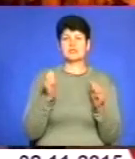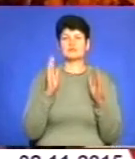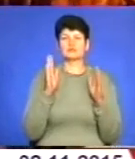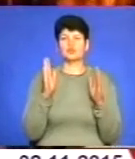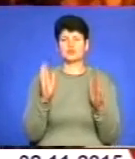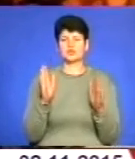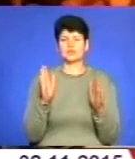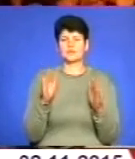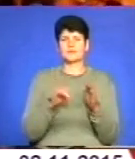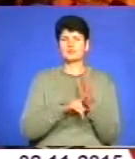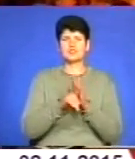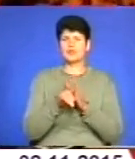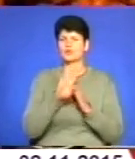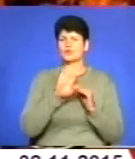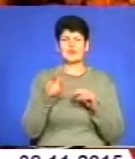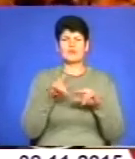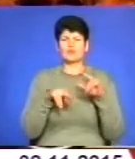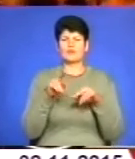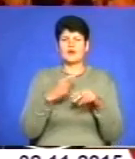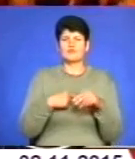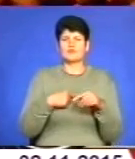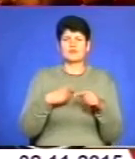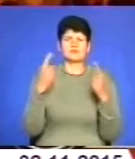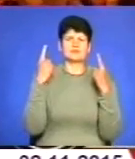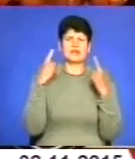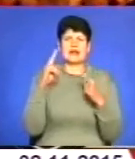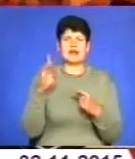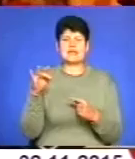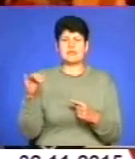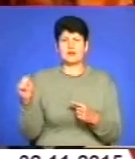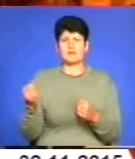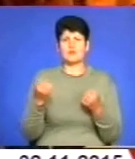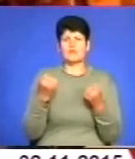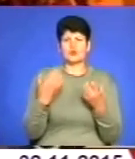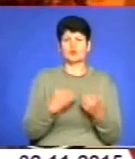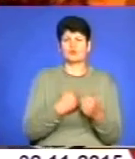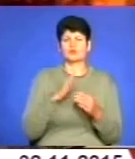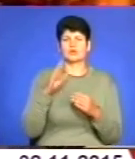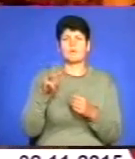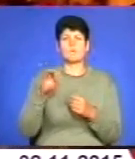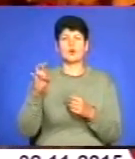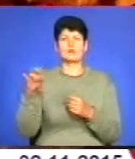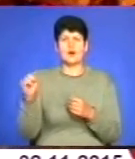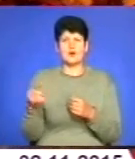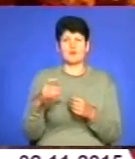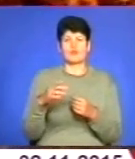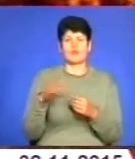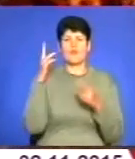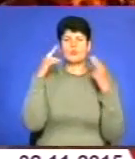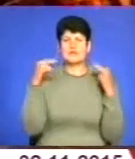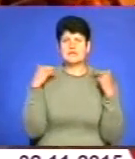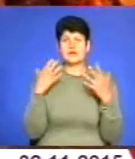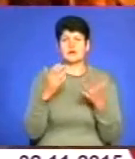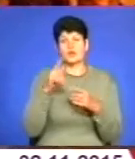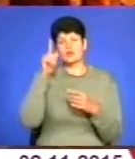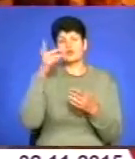Спочатку не будував собі якихось там великих кар'єр, тому він хотів бути простим монахом у монастирі, але Господь мав свої